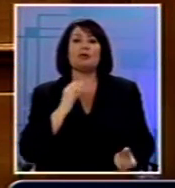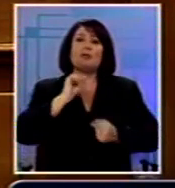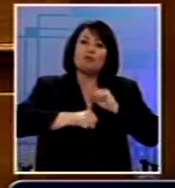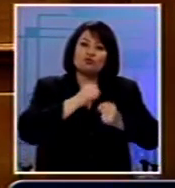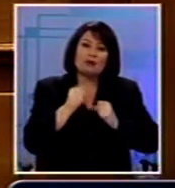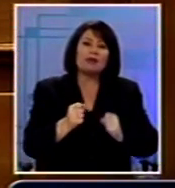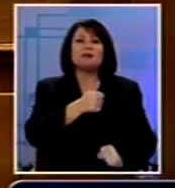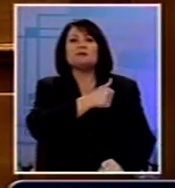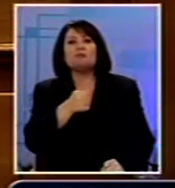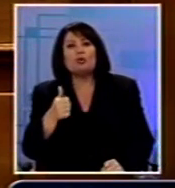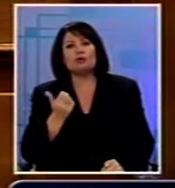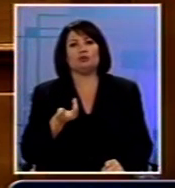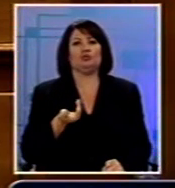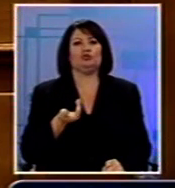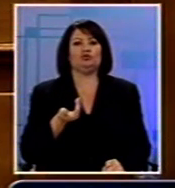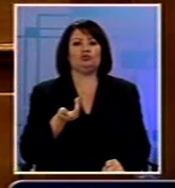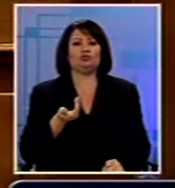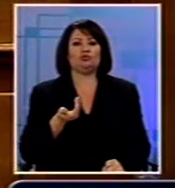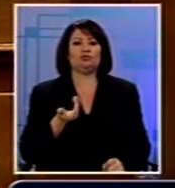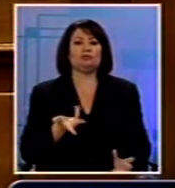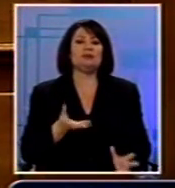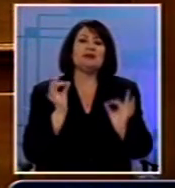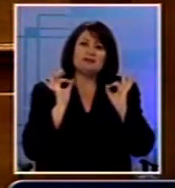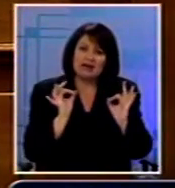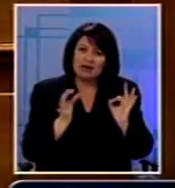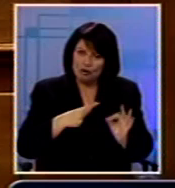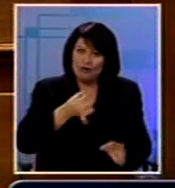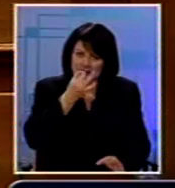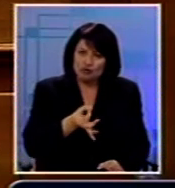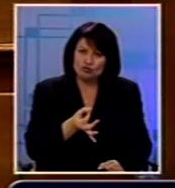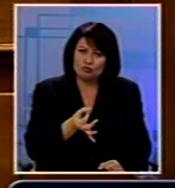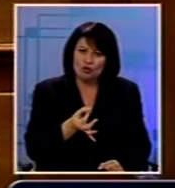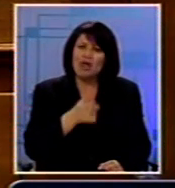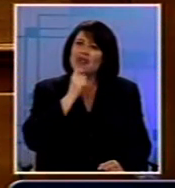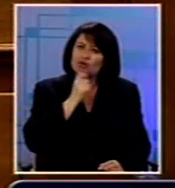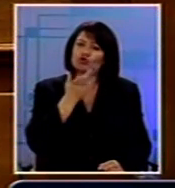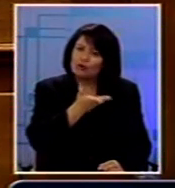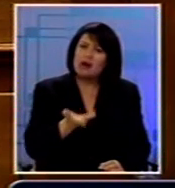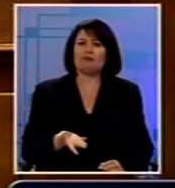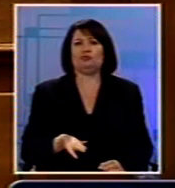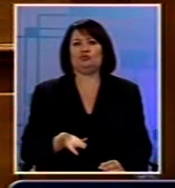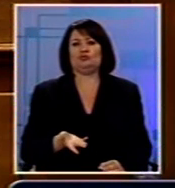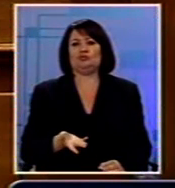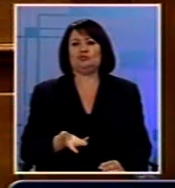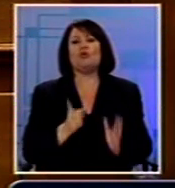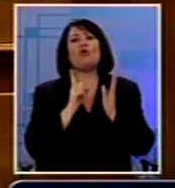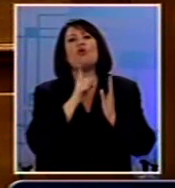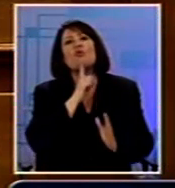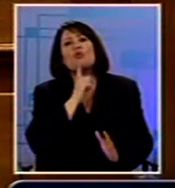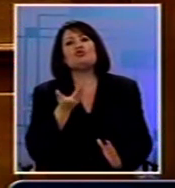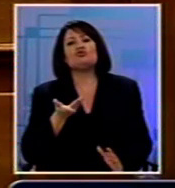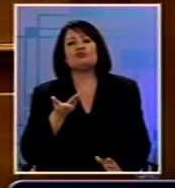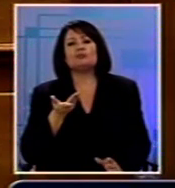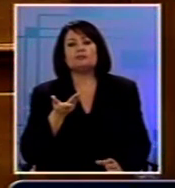να τους απομονώσετε. Πάντα να είμαι και συγκεκριμένος. Και δημοσιογράφους. Όπως